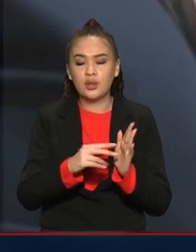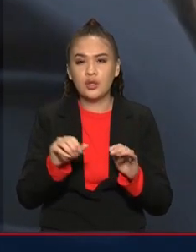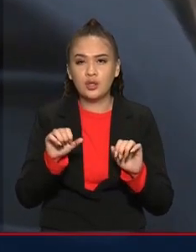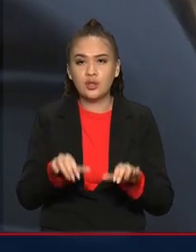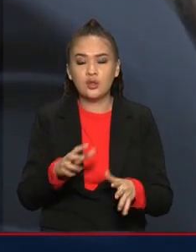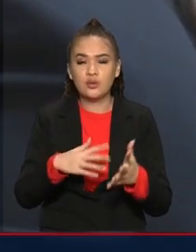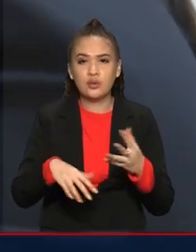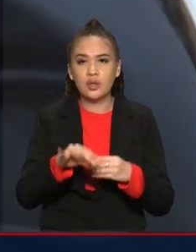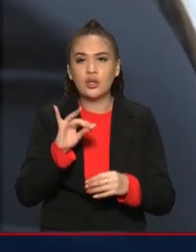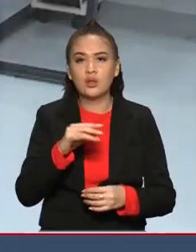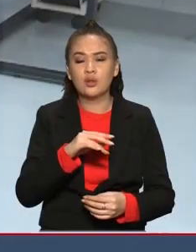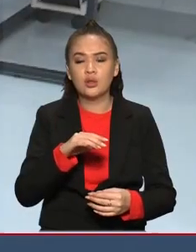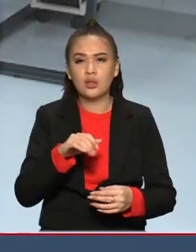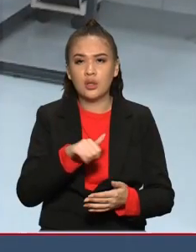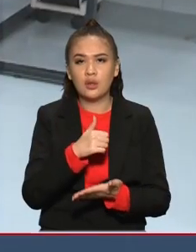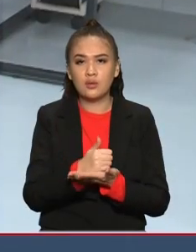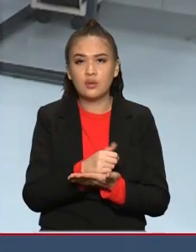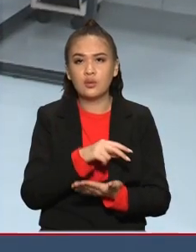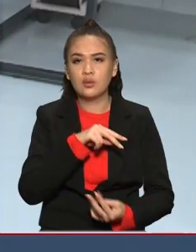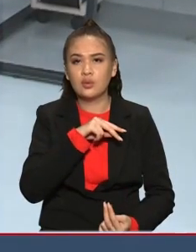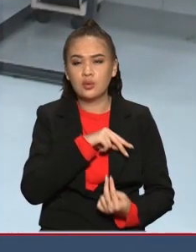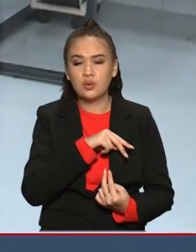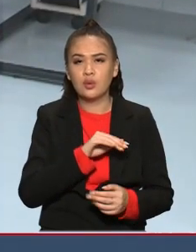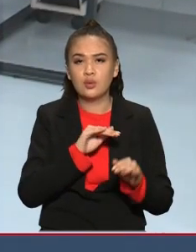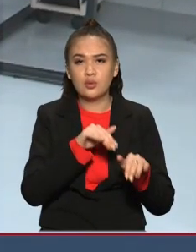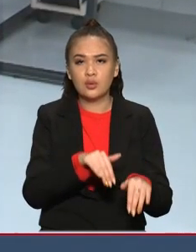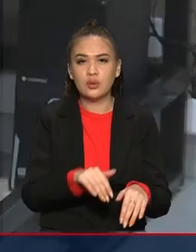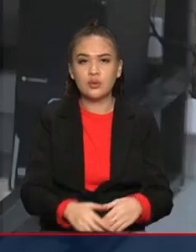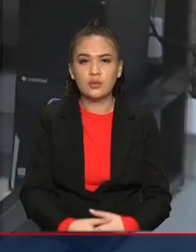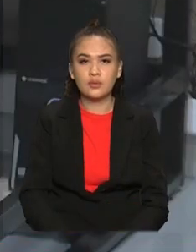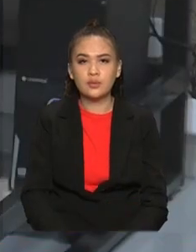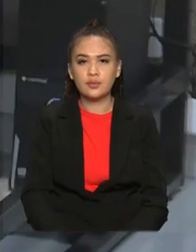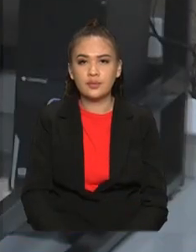числе трудоустройство молодежи. Аскар Кабиденов, Жибек Жолы, Караганда.